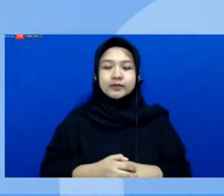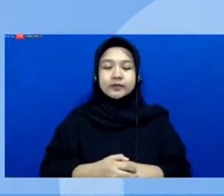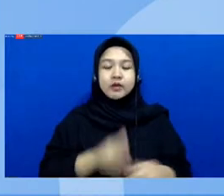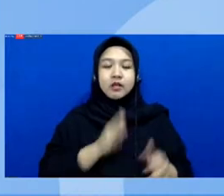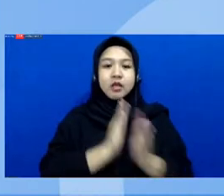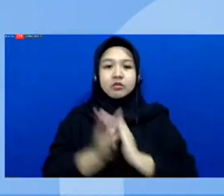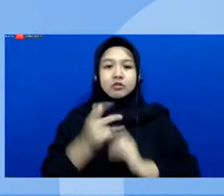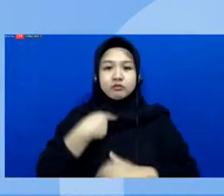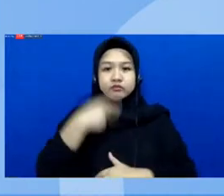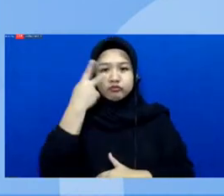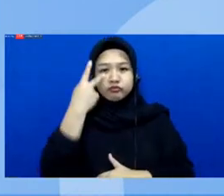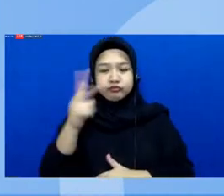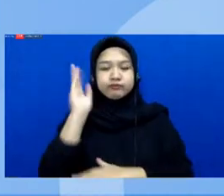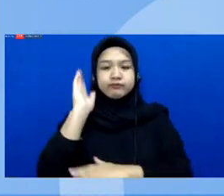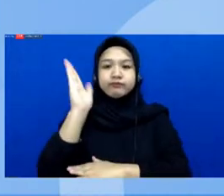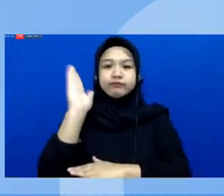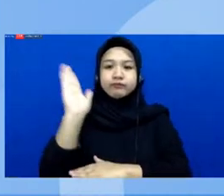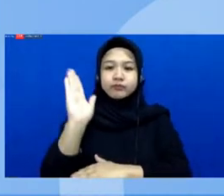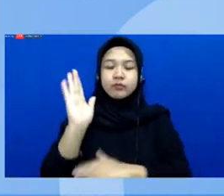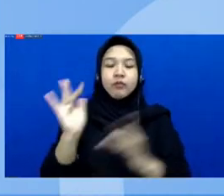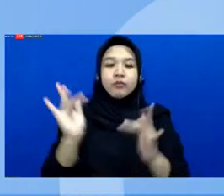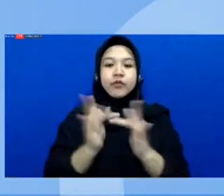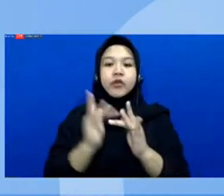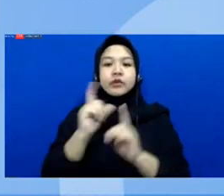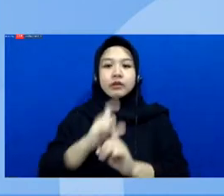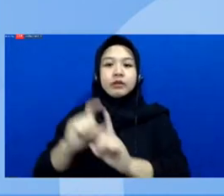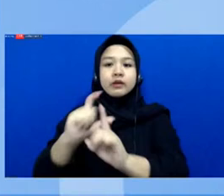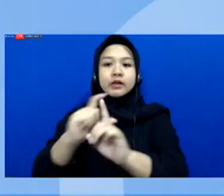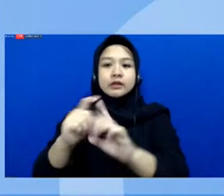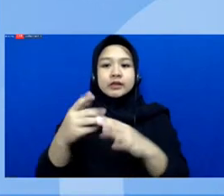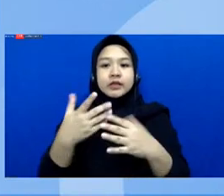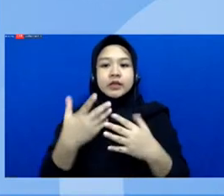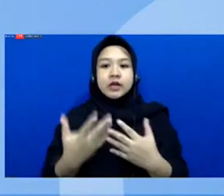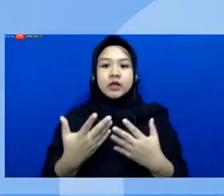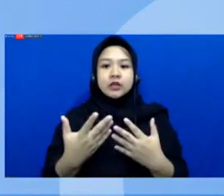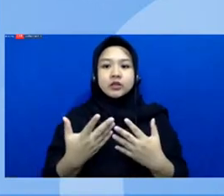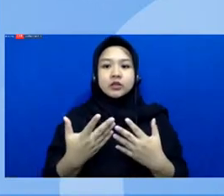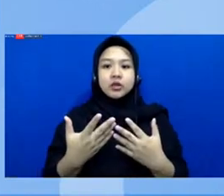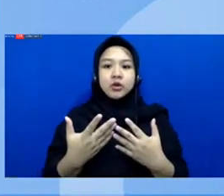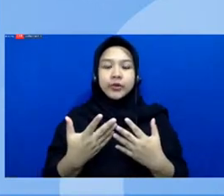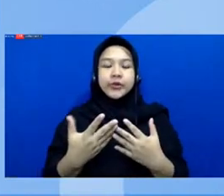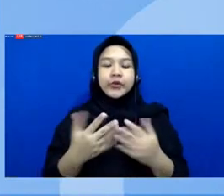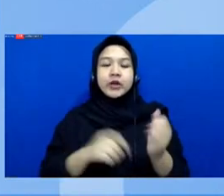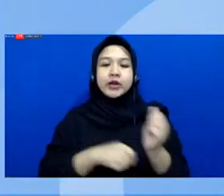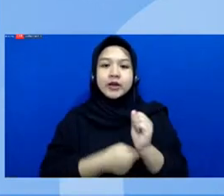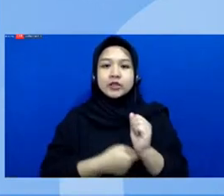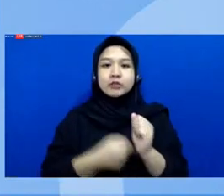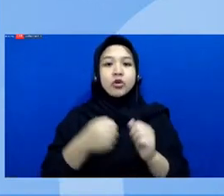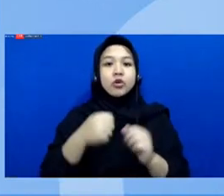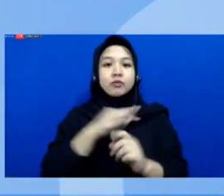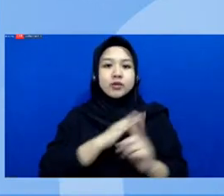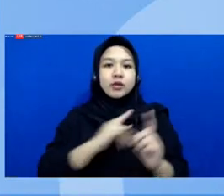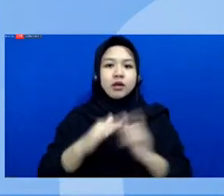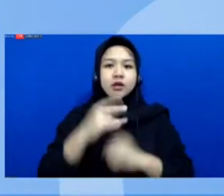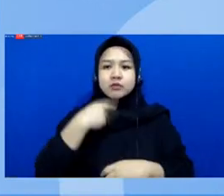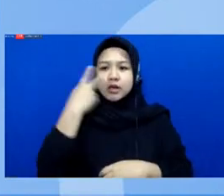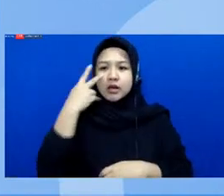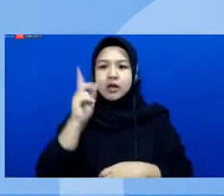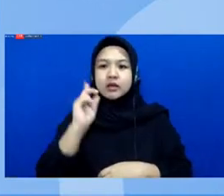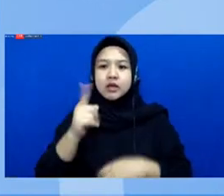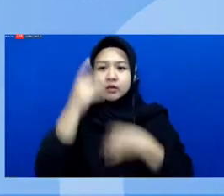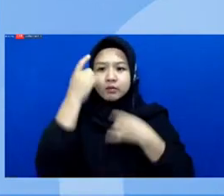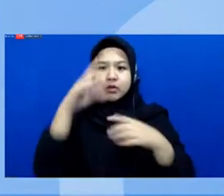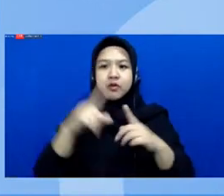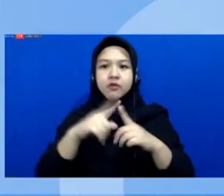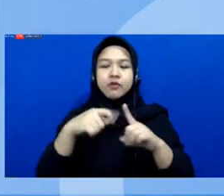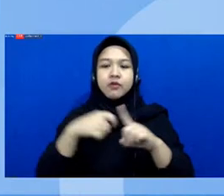mencermati apa yang disampaikan terkait contact tracing dan juga dari respon masyarakat. Saya lihat ada Prof. Akmal Tahir juga, semoga